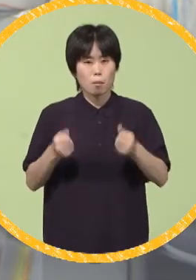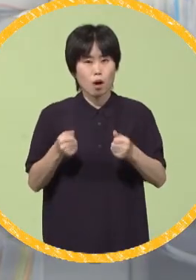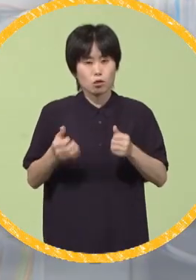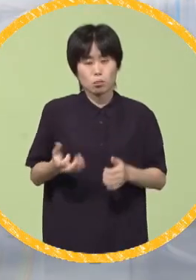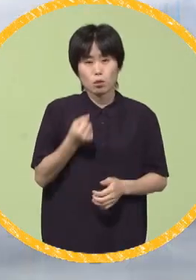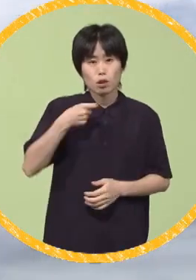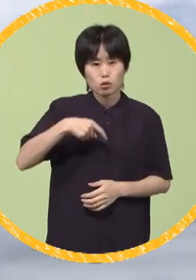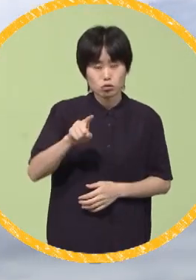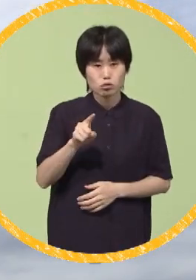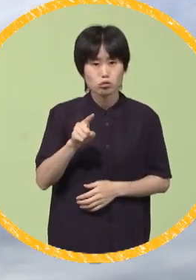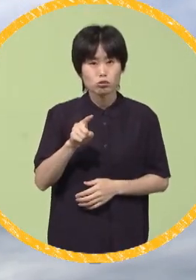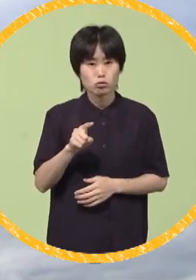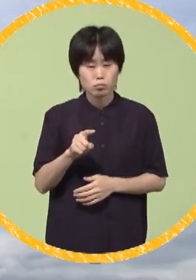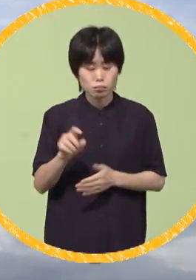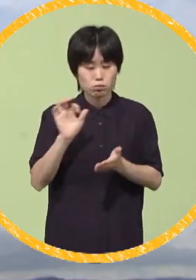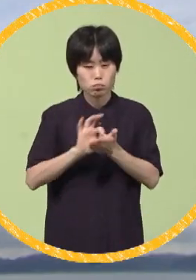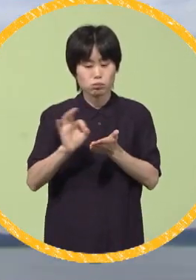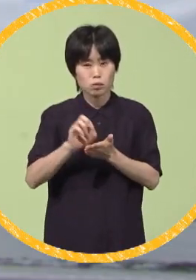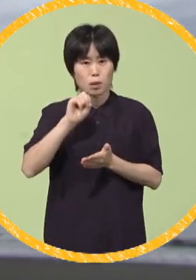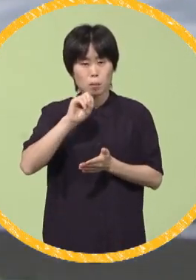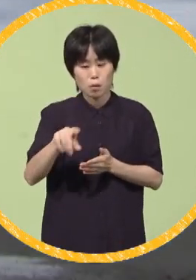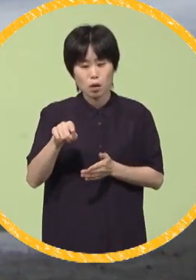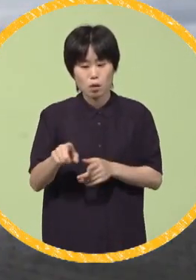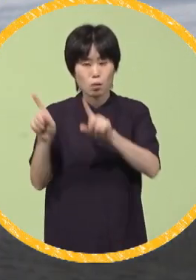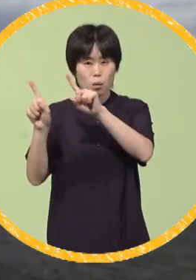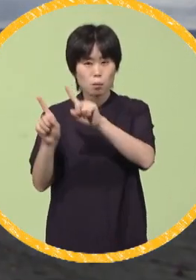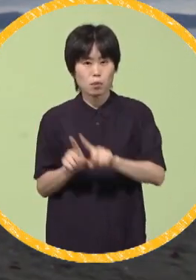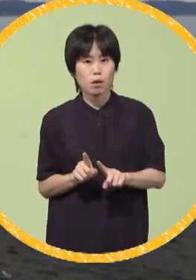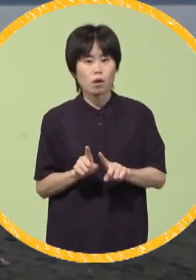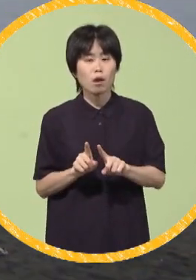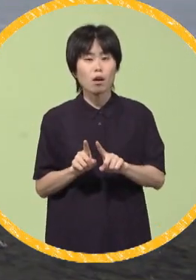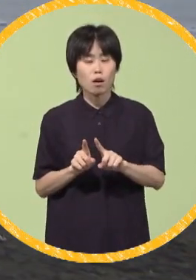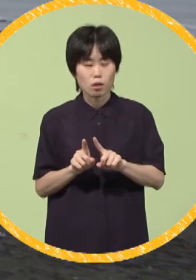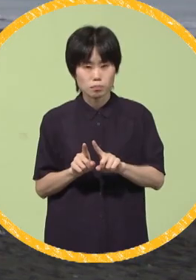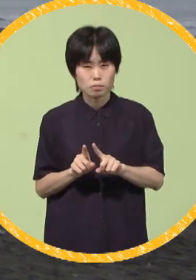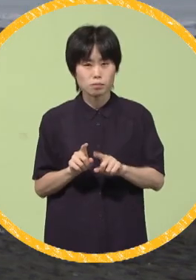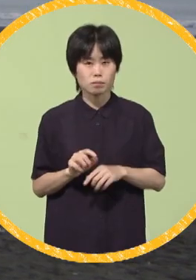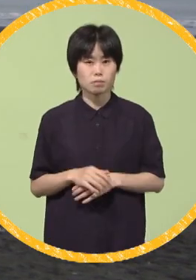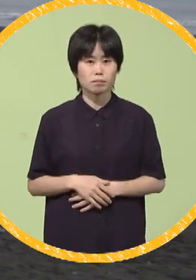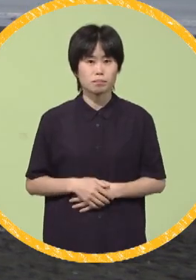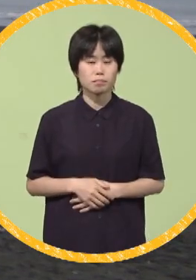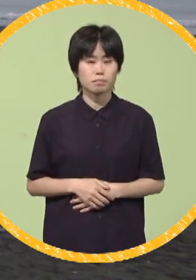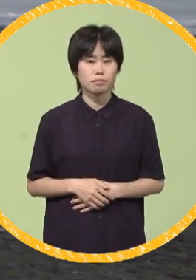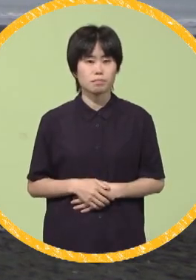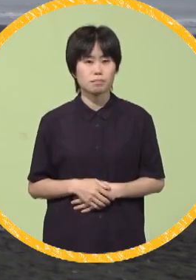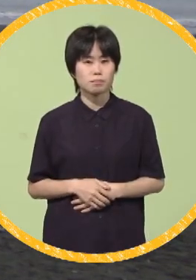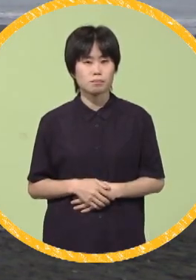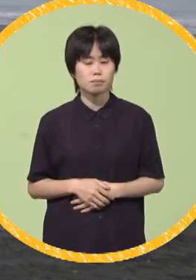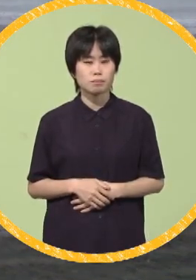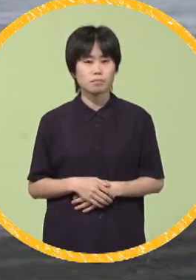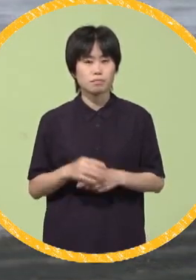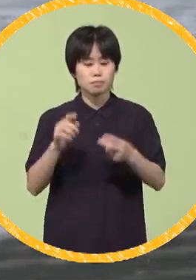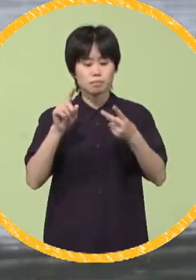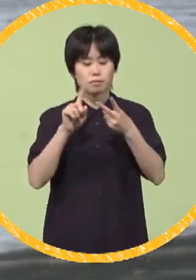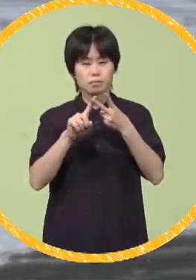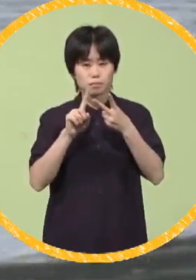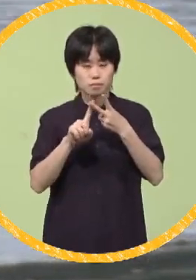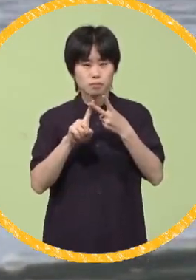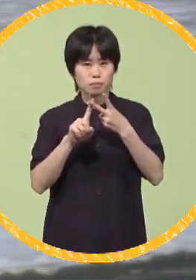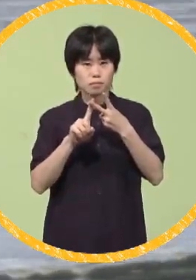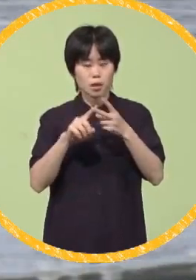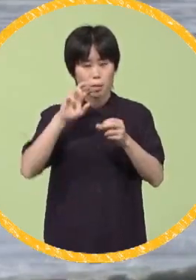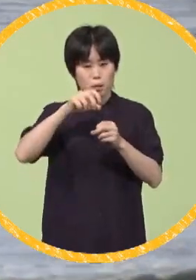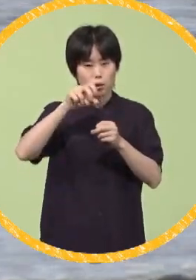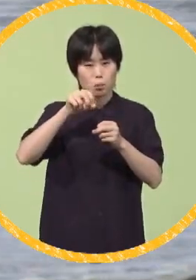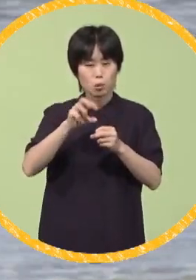や、使い捨てプラスチック容器の削減などによるワンウェイプラの削減。 あ、大事ですね、はい、 2つ目がペットボ